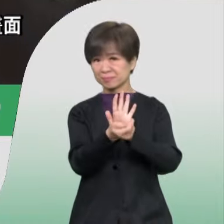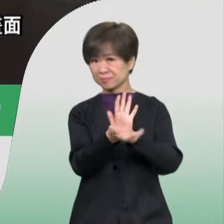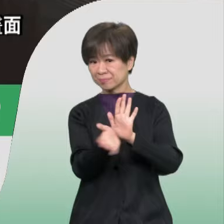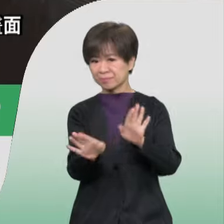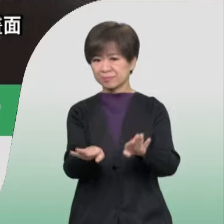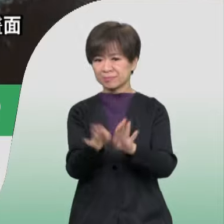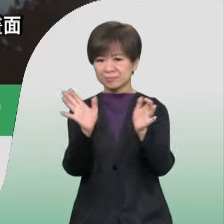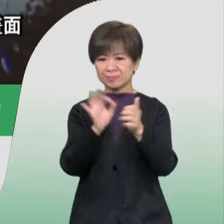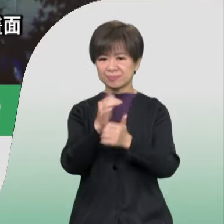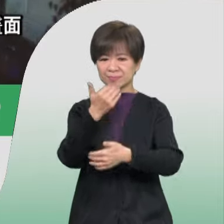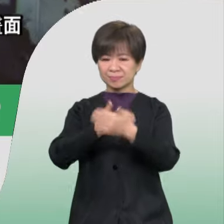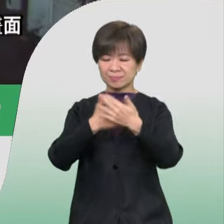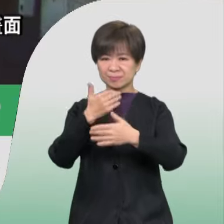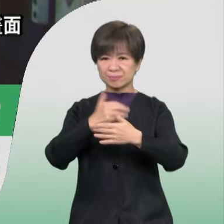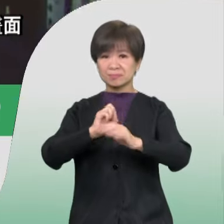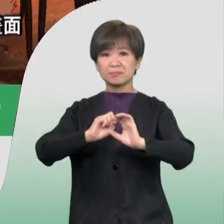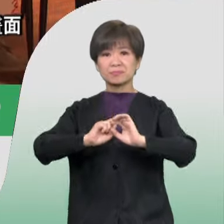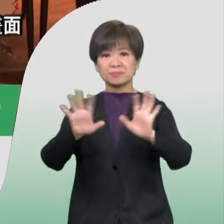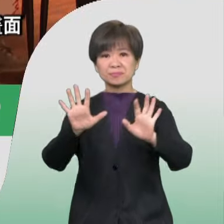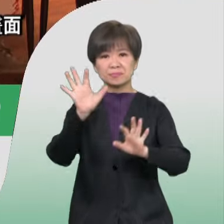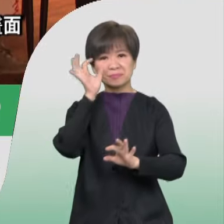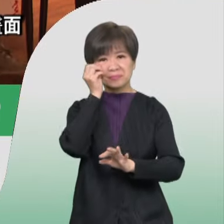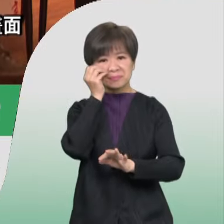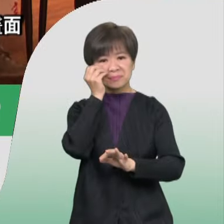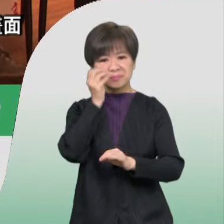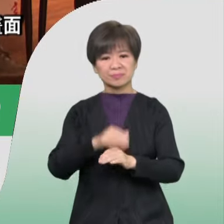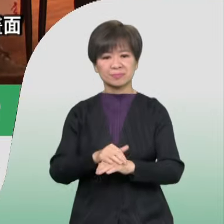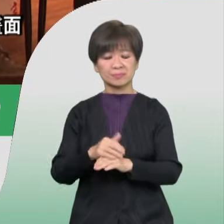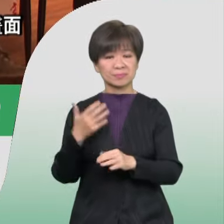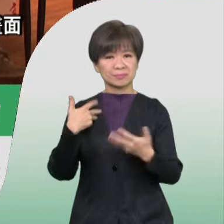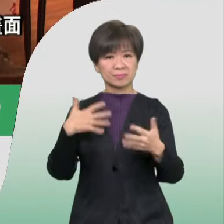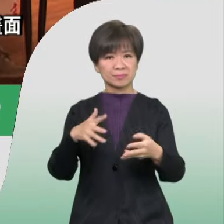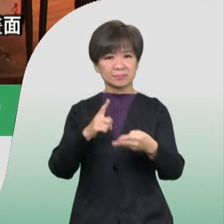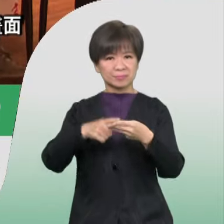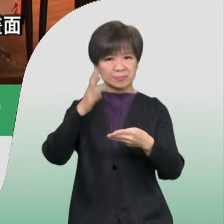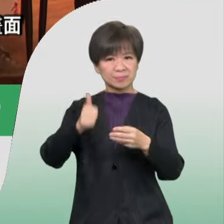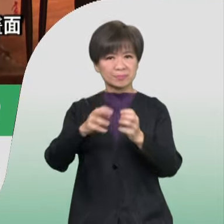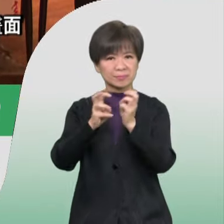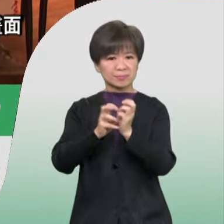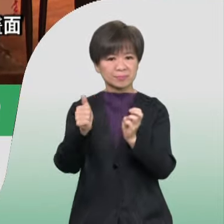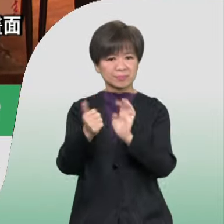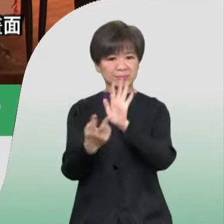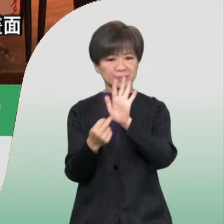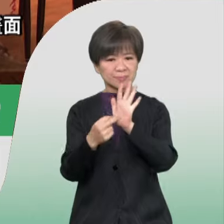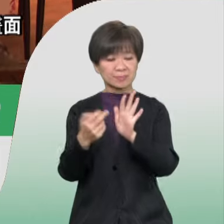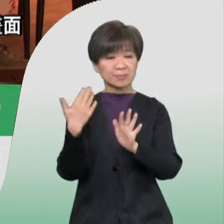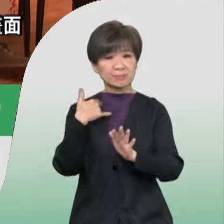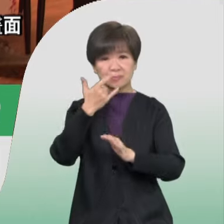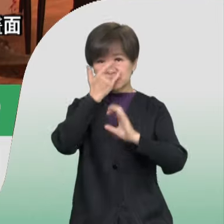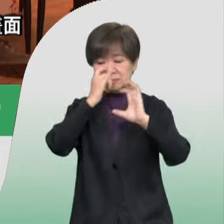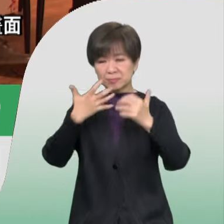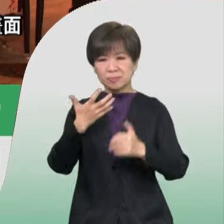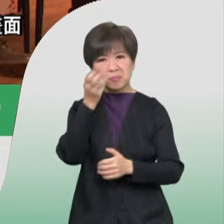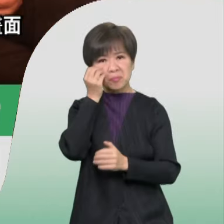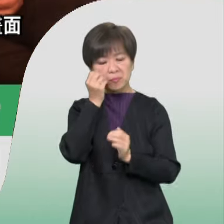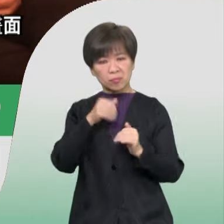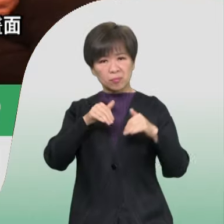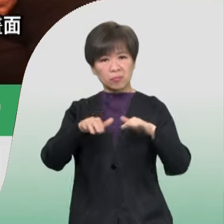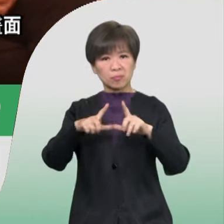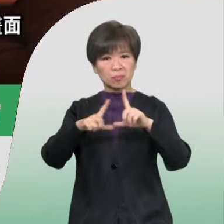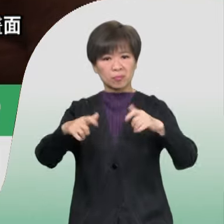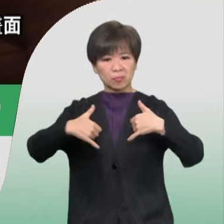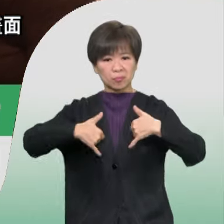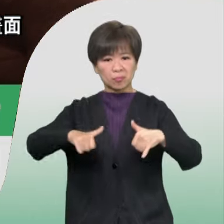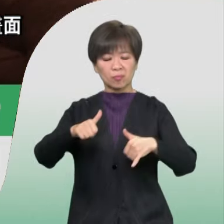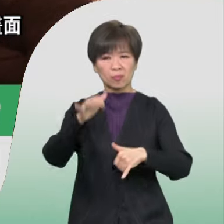送文色扛棒点家的奖片。前下会会主委杨冲进讲，台开到七年前，伊得过参访龙门抬头的下，看